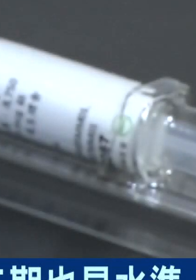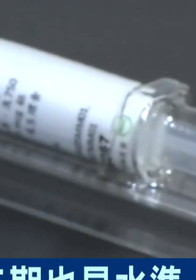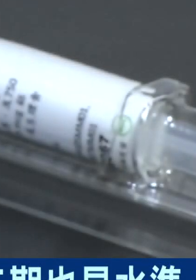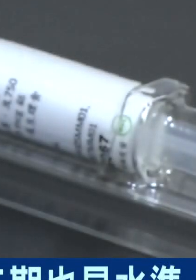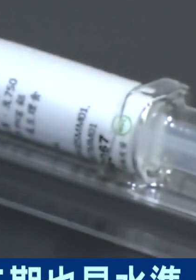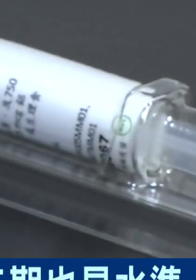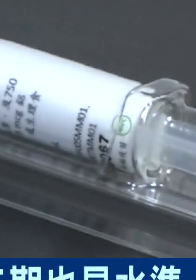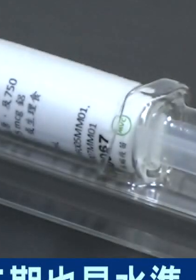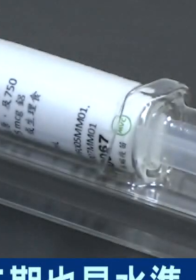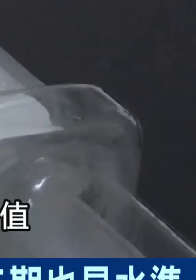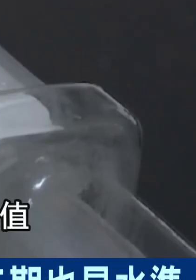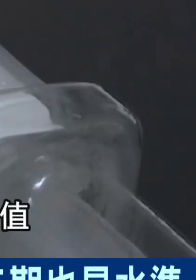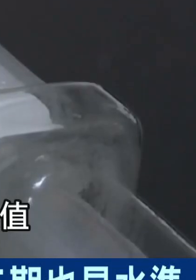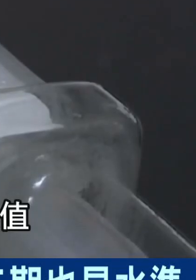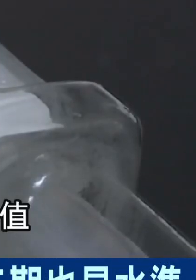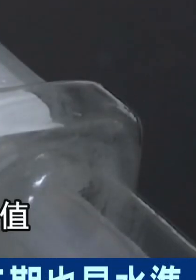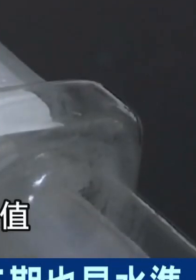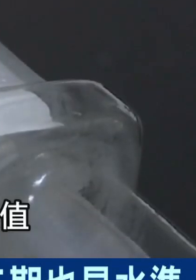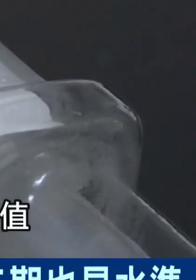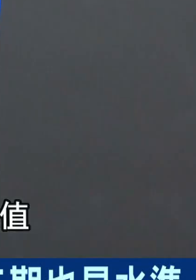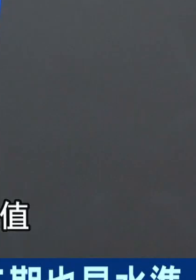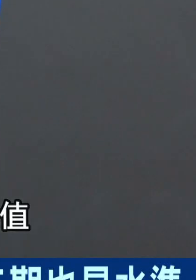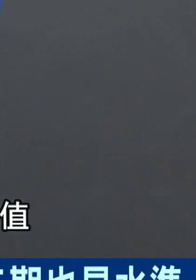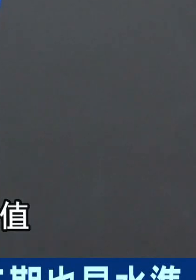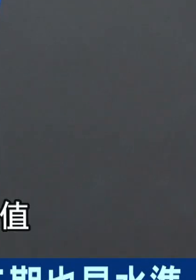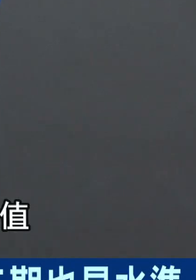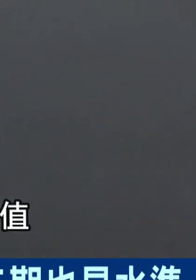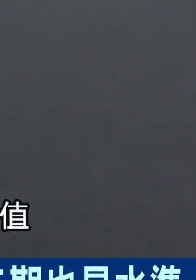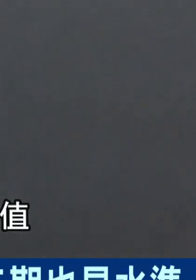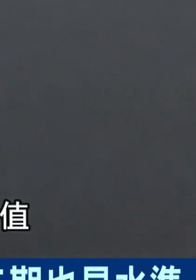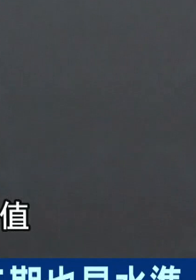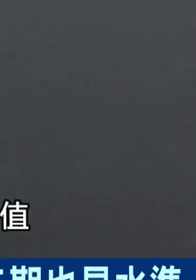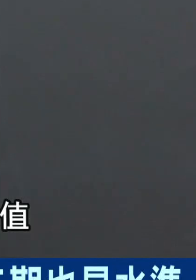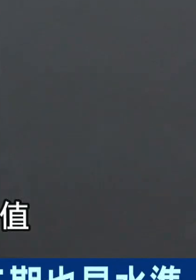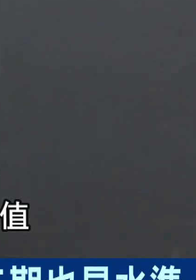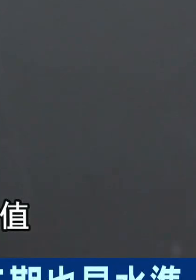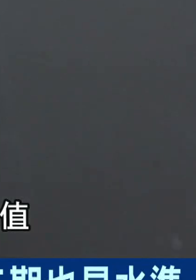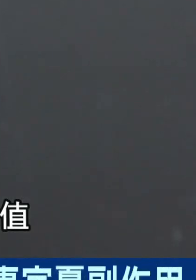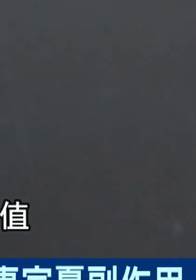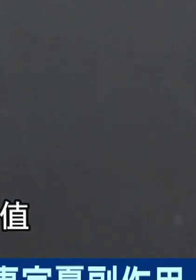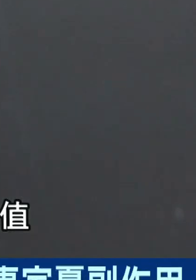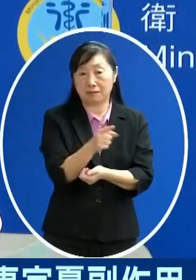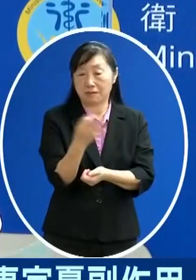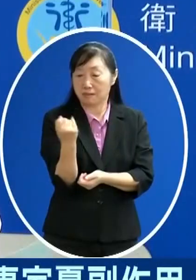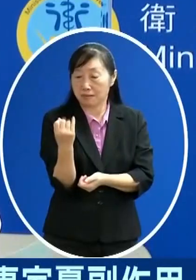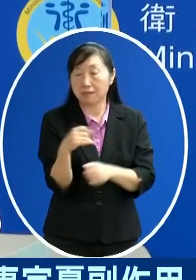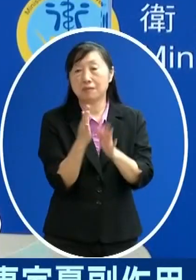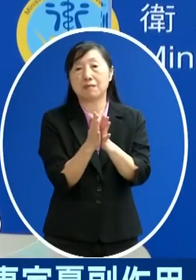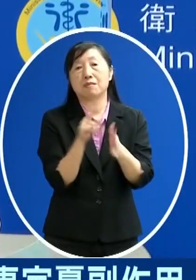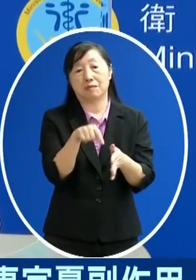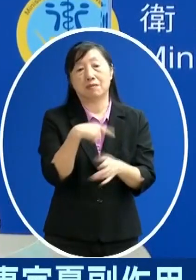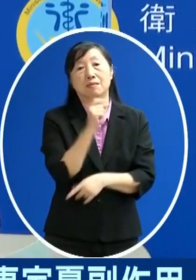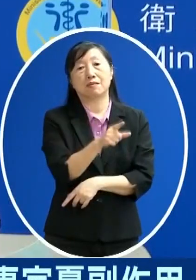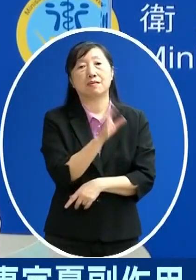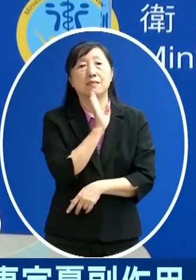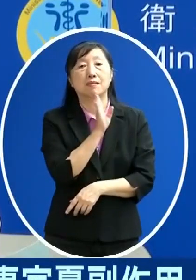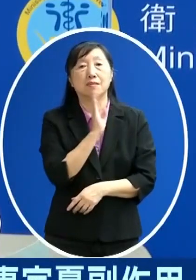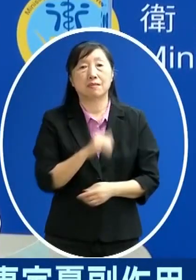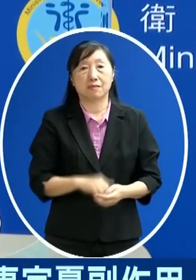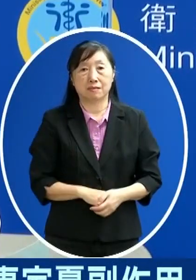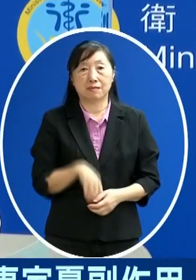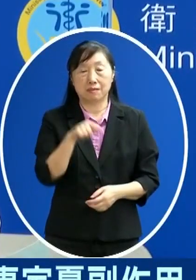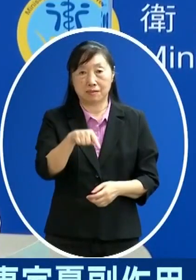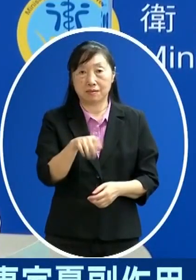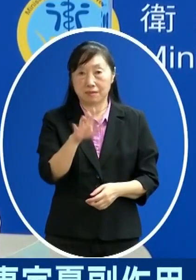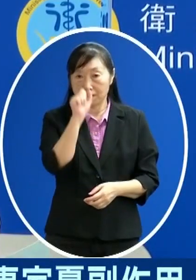验室里面去抽血，去检验这个血清当中抗体的效价的一个数值。 第一个好处是说，那这